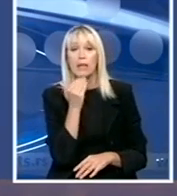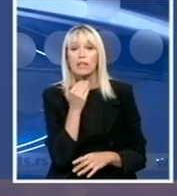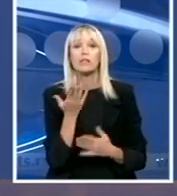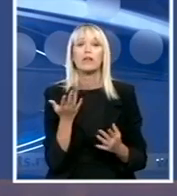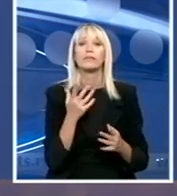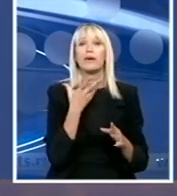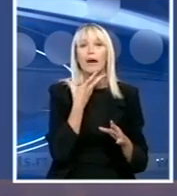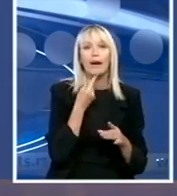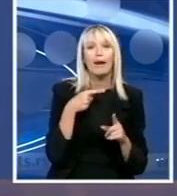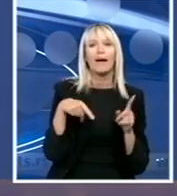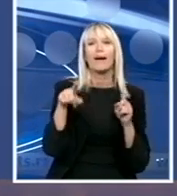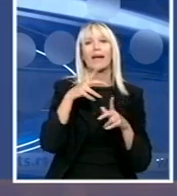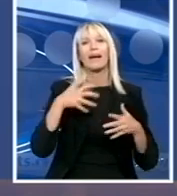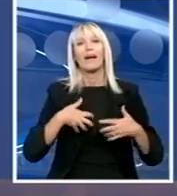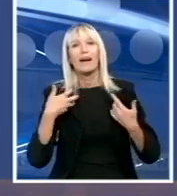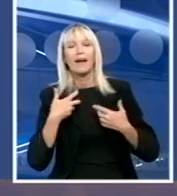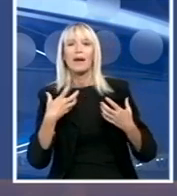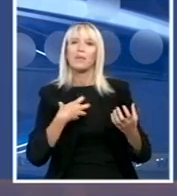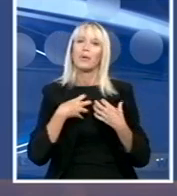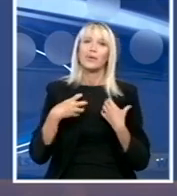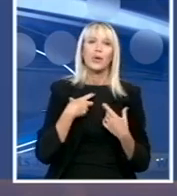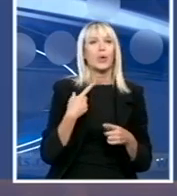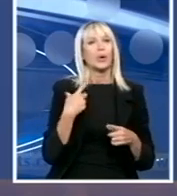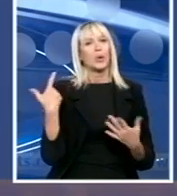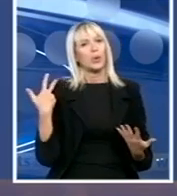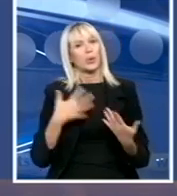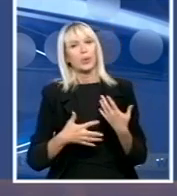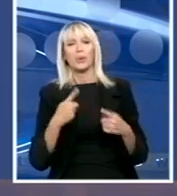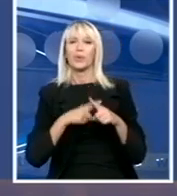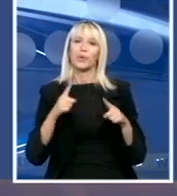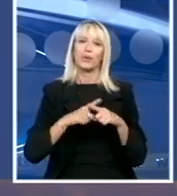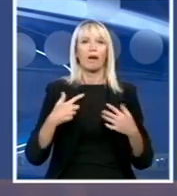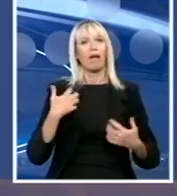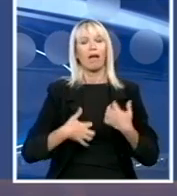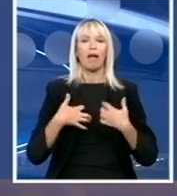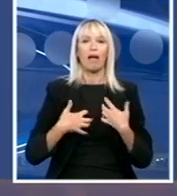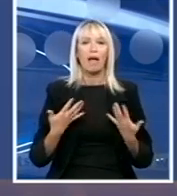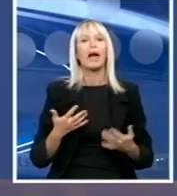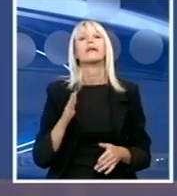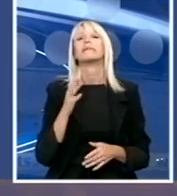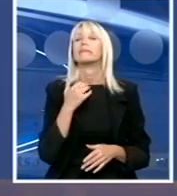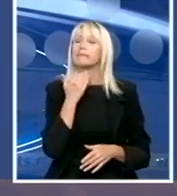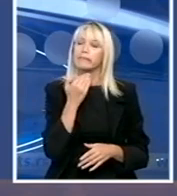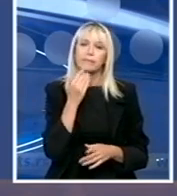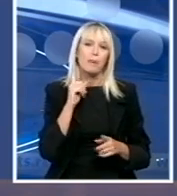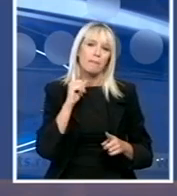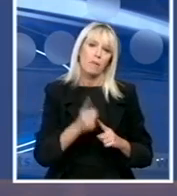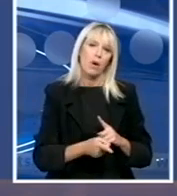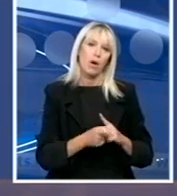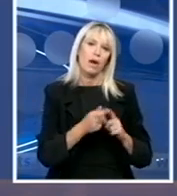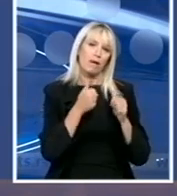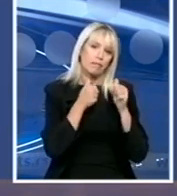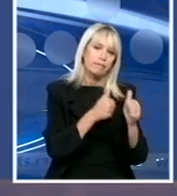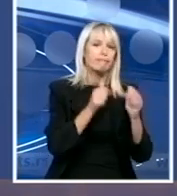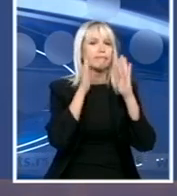osjećali lepo i koliko nam je to nedostajalo u nekom prethodnom periodu, da moramo da poštujemo mere i